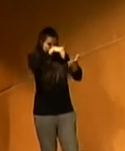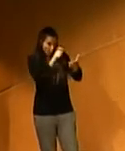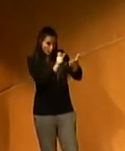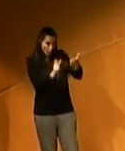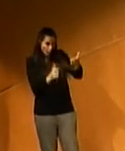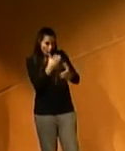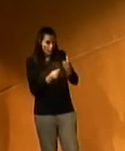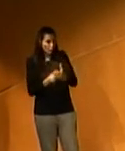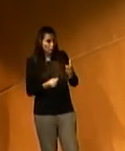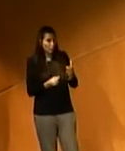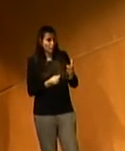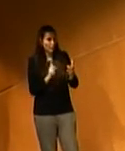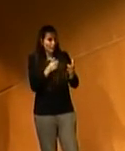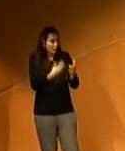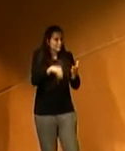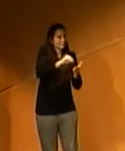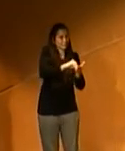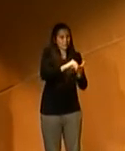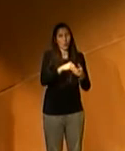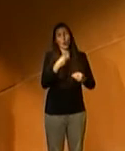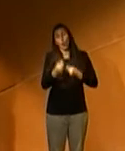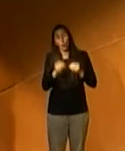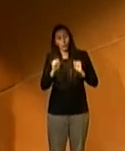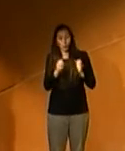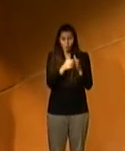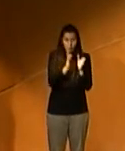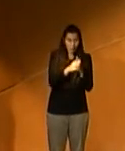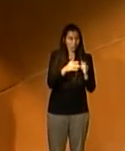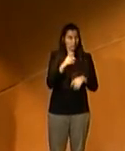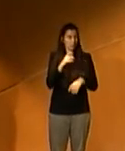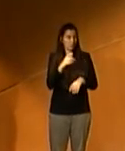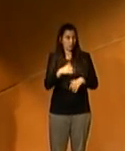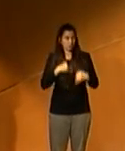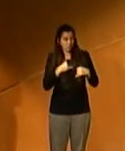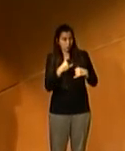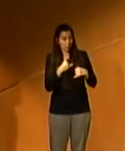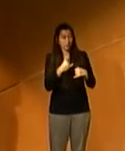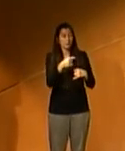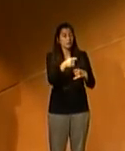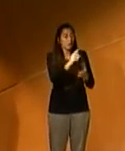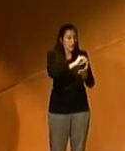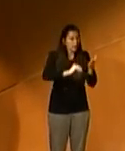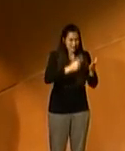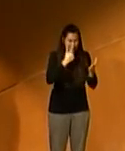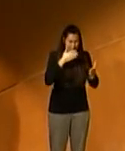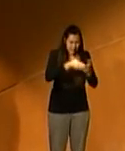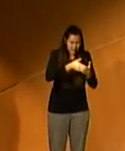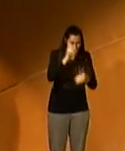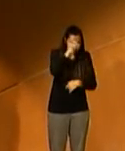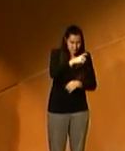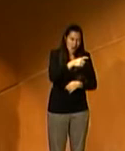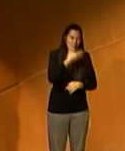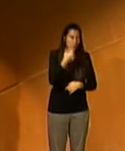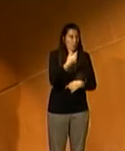Alors, ils peuvent oraliser aussi, faire oraliser le jeune au lieu d'écrire. C'est un travail, voilà, comme je vous dis, qui peut